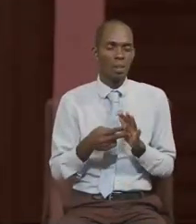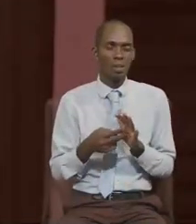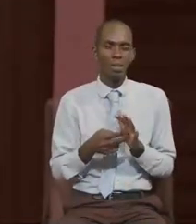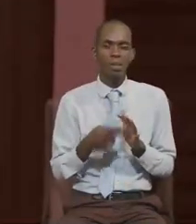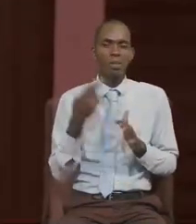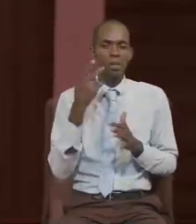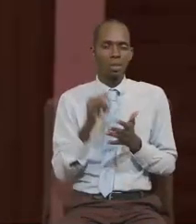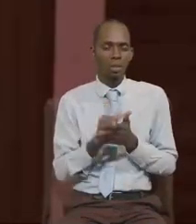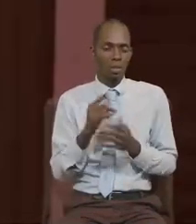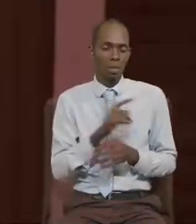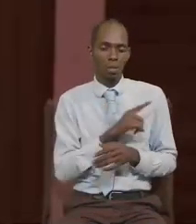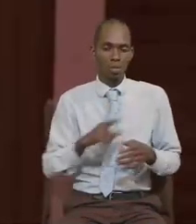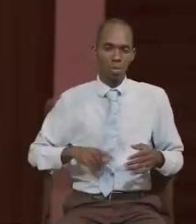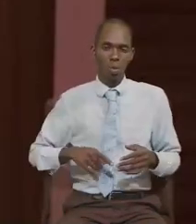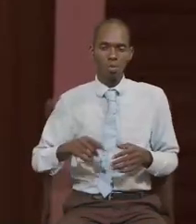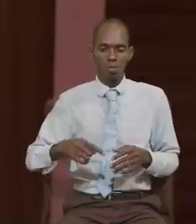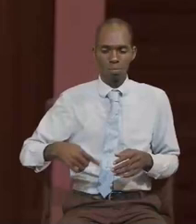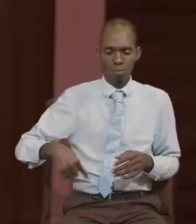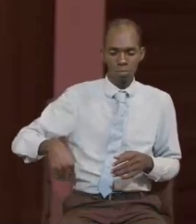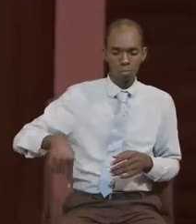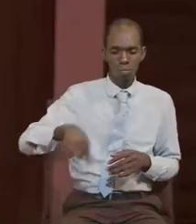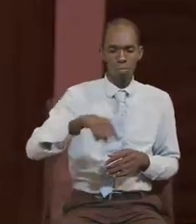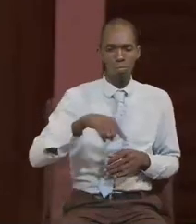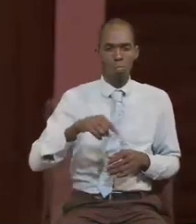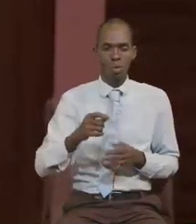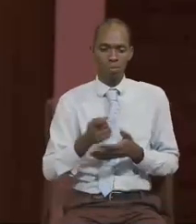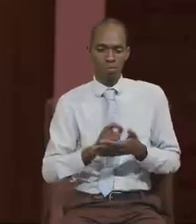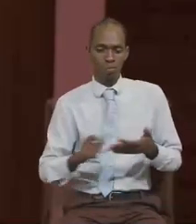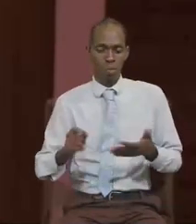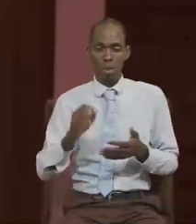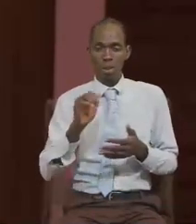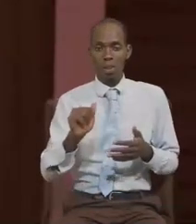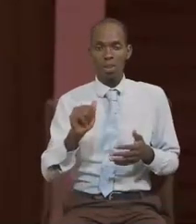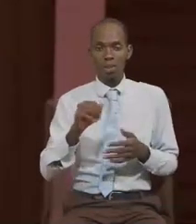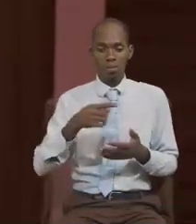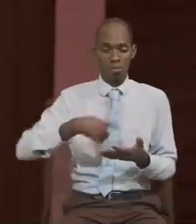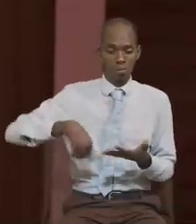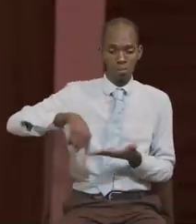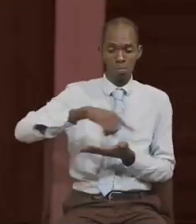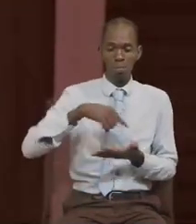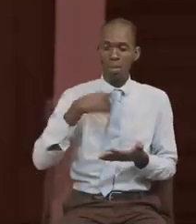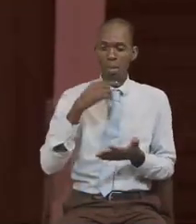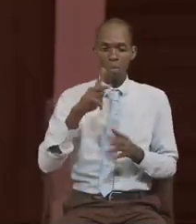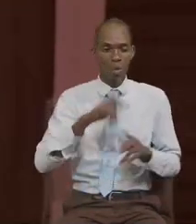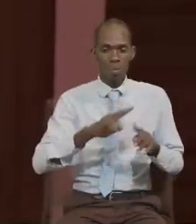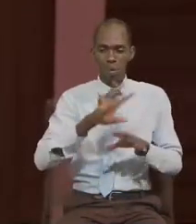trace un cercle par terre. Et il dit, reste dans le cercle.